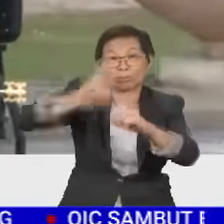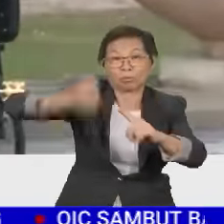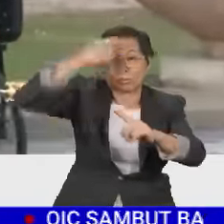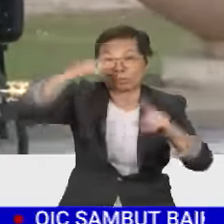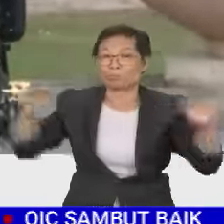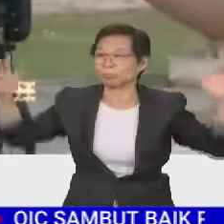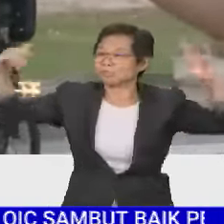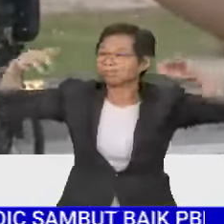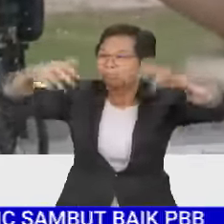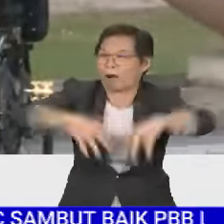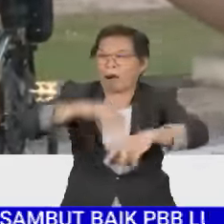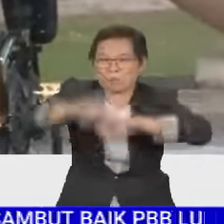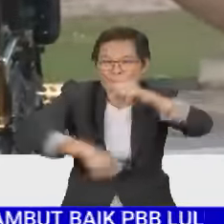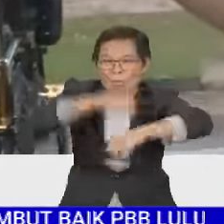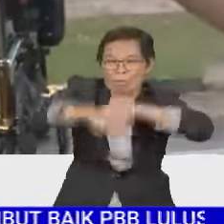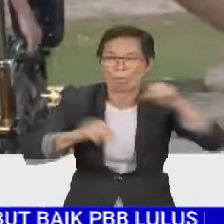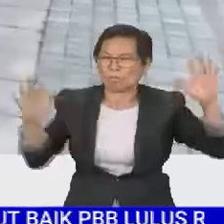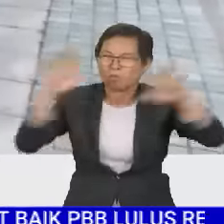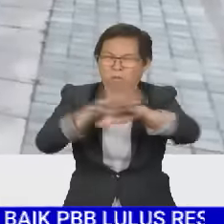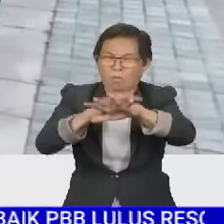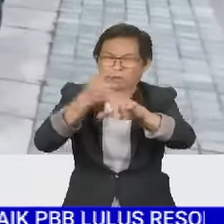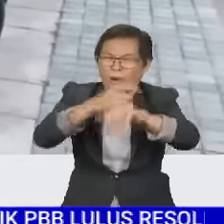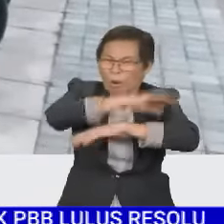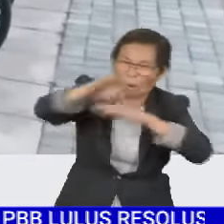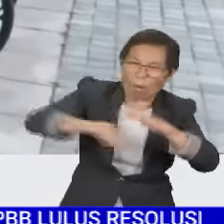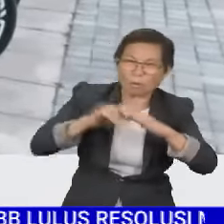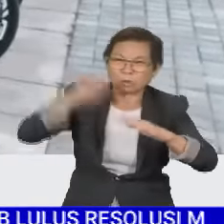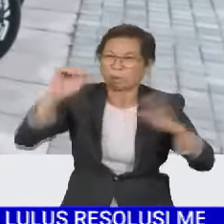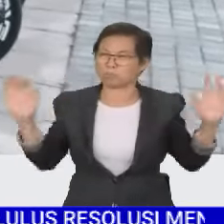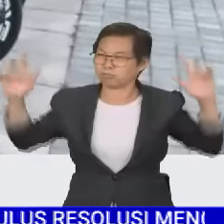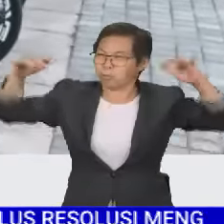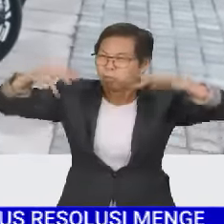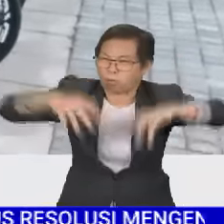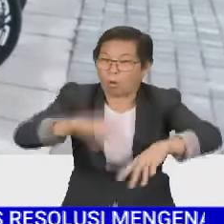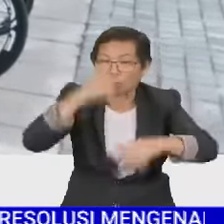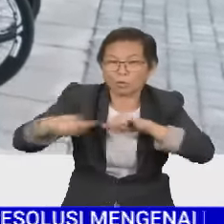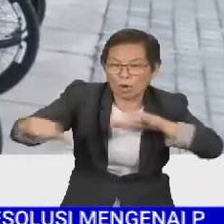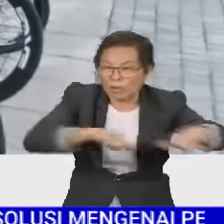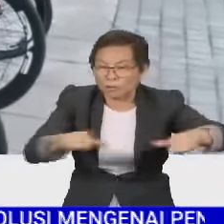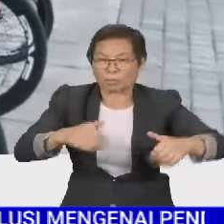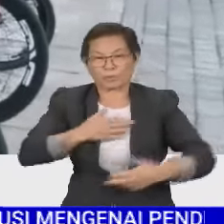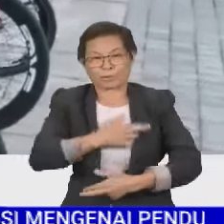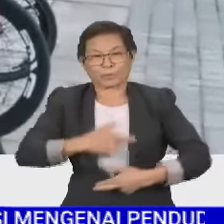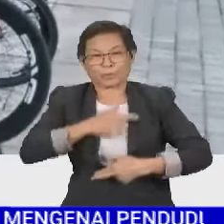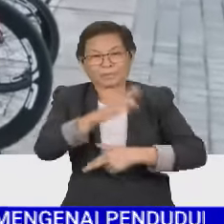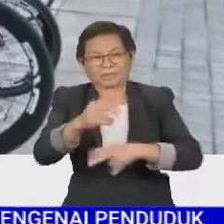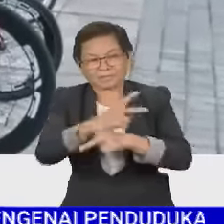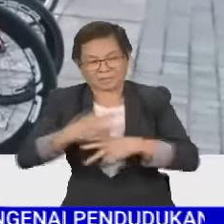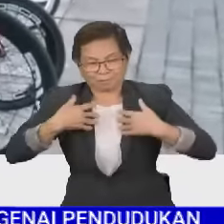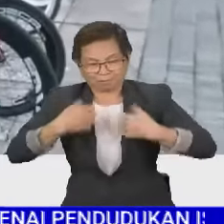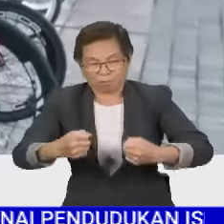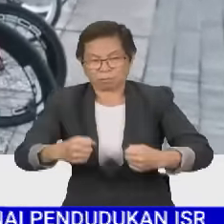menghimpunkan penggemar berbatika dari seluruh Sabah untuk bersama-sama menjalani activitiliadah di samping menjaga